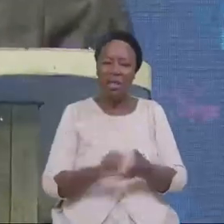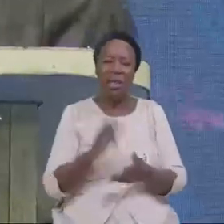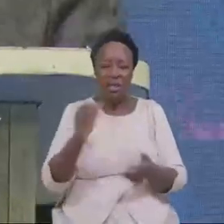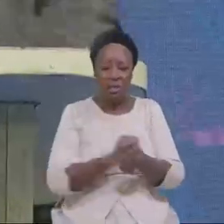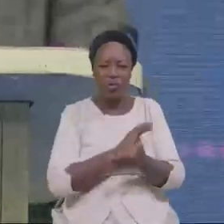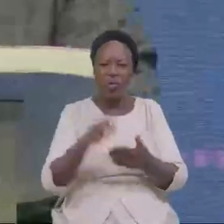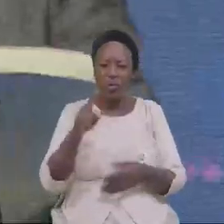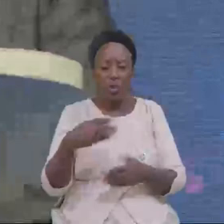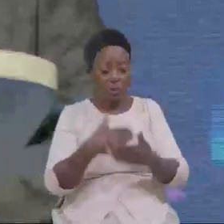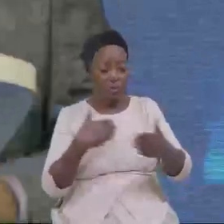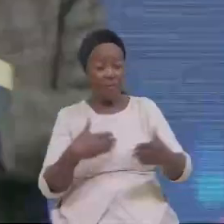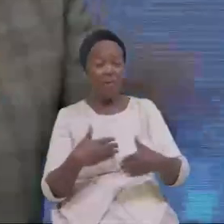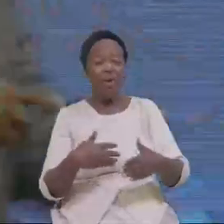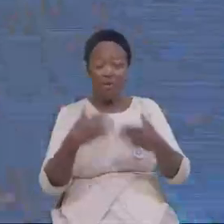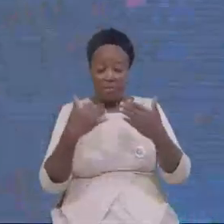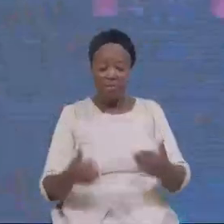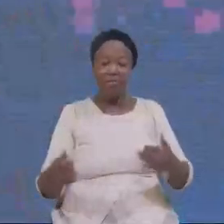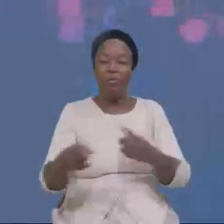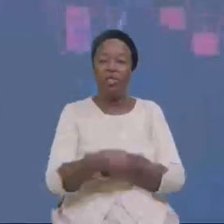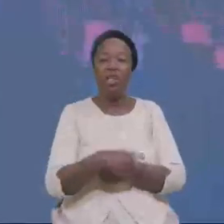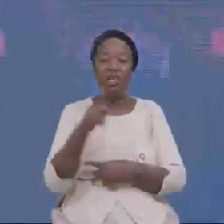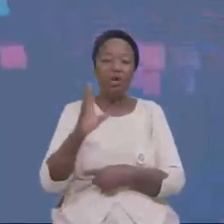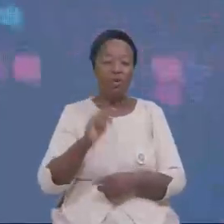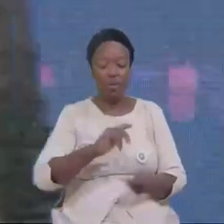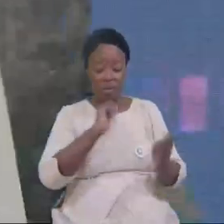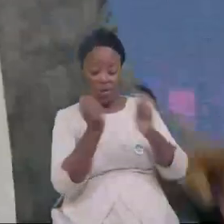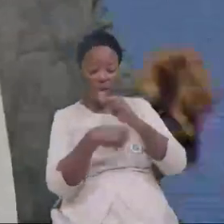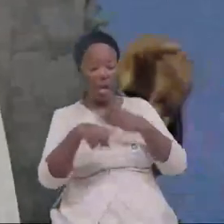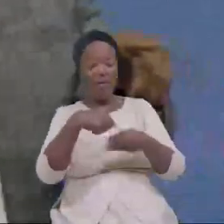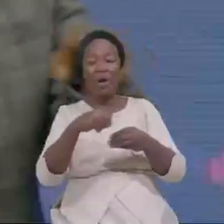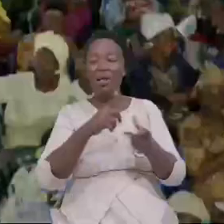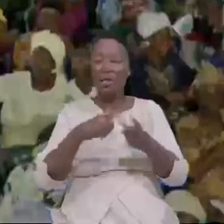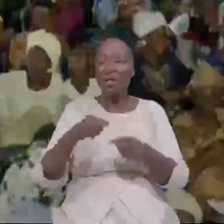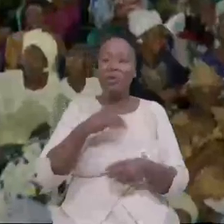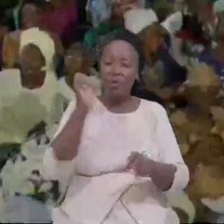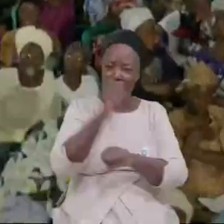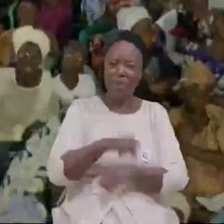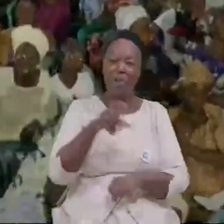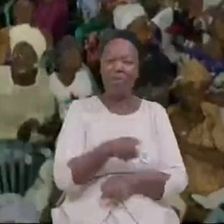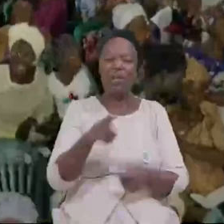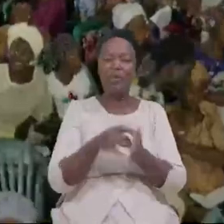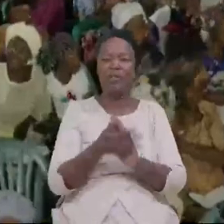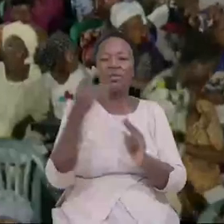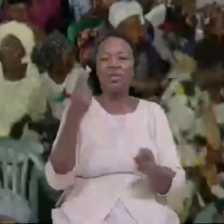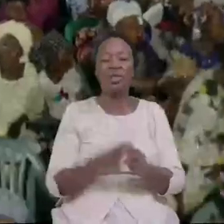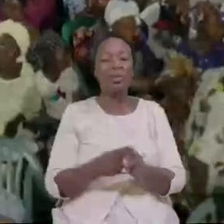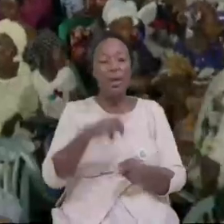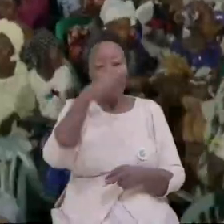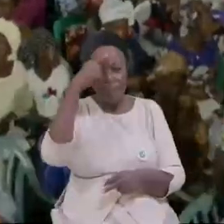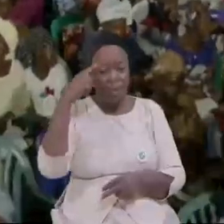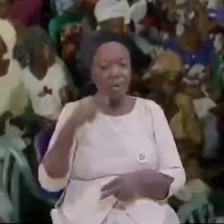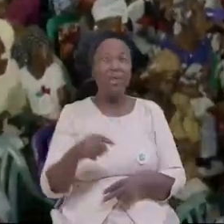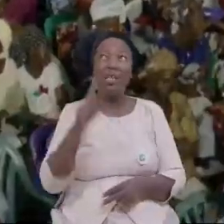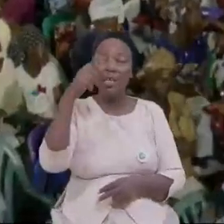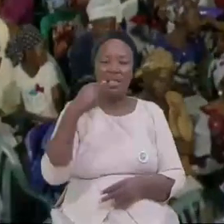ce qui t'a détruit avant, aujourd'hui, tu reviendras et tu vas les vaincre. Parce qu'il dit,